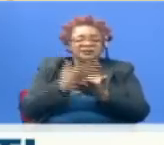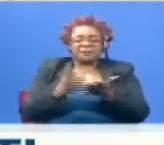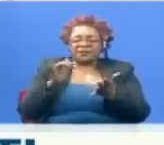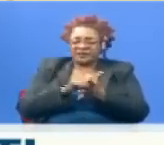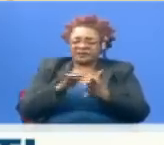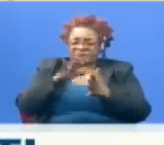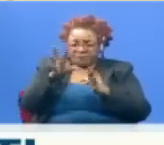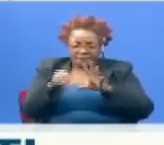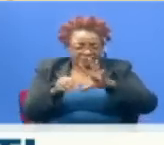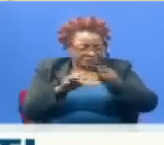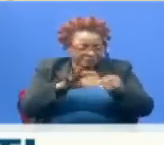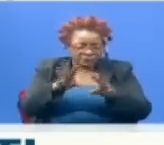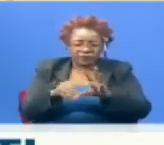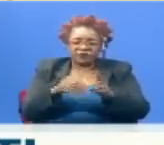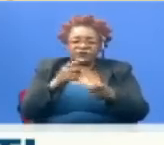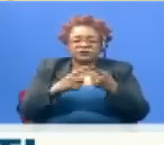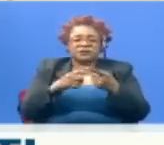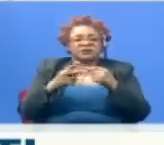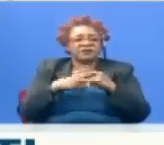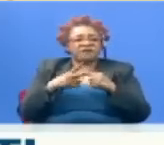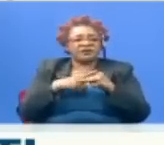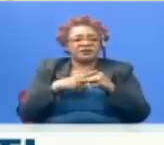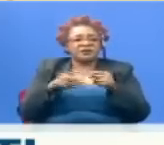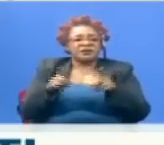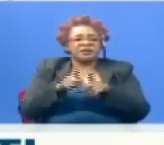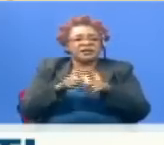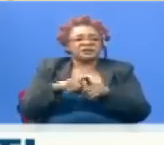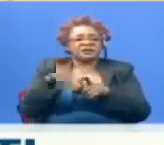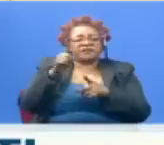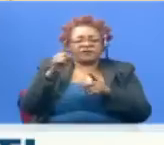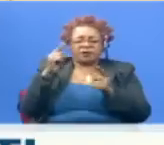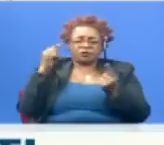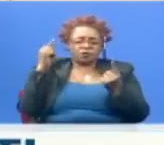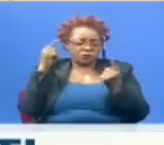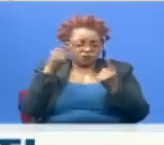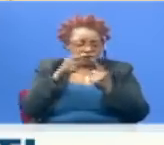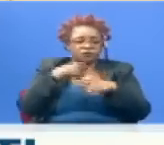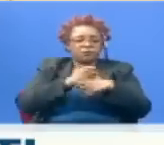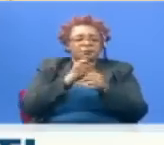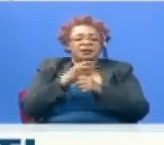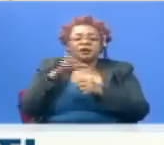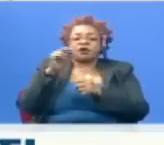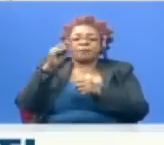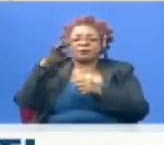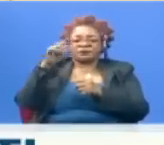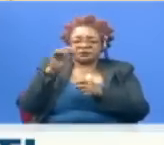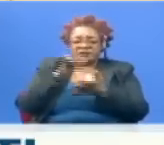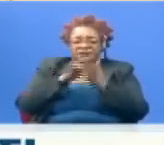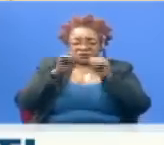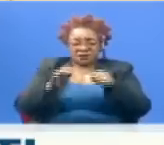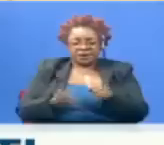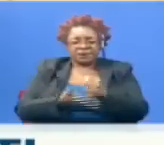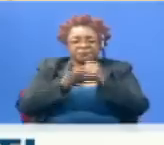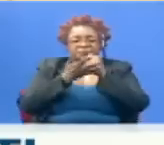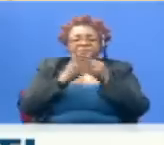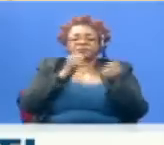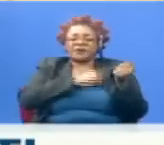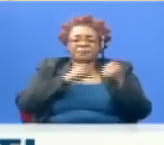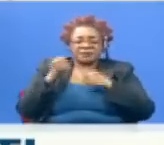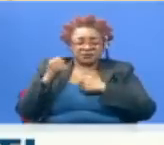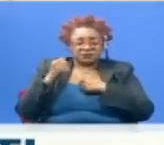akikusanya kwa muda wa miaka 7 akiwa na azma ya kutengeneza roboti itakayosaidia wanajeshi wa Kenya kupigana